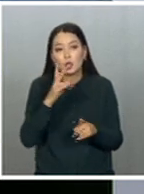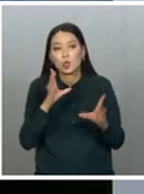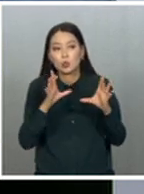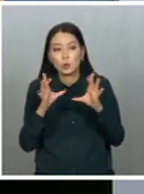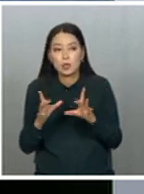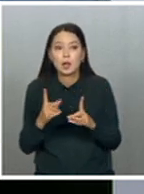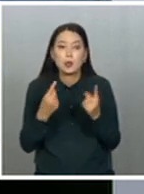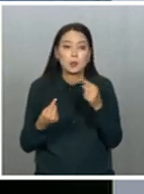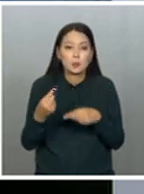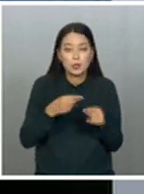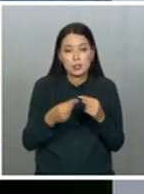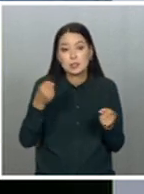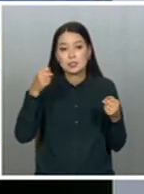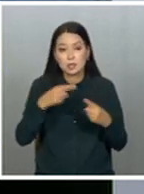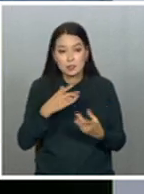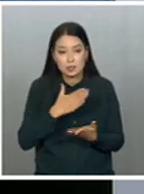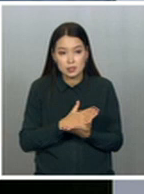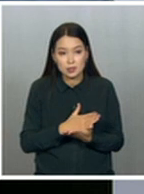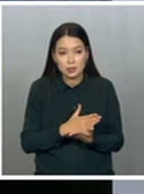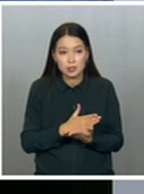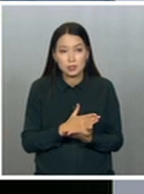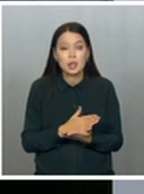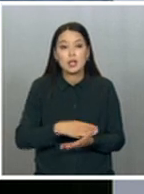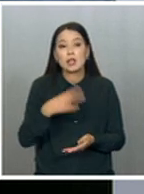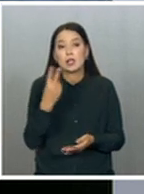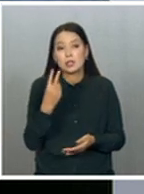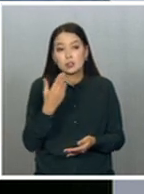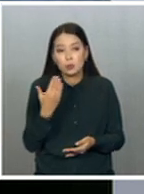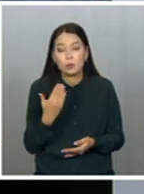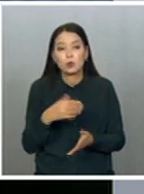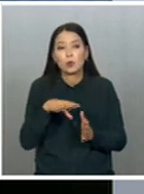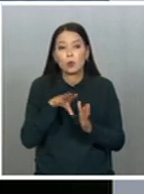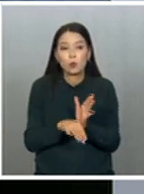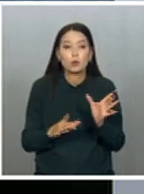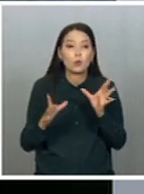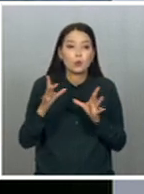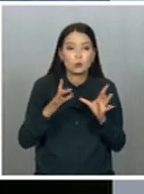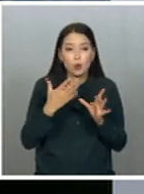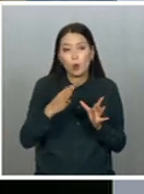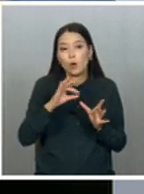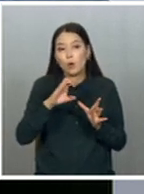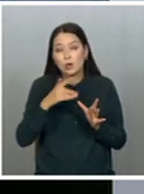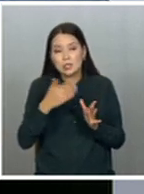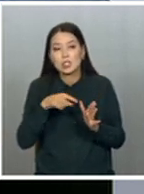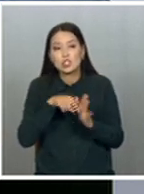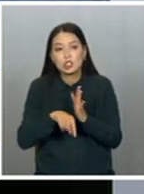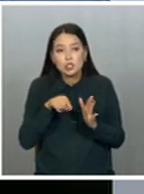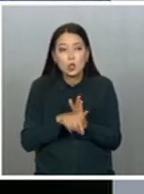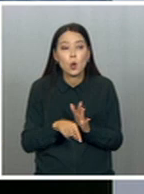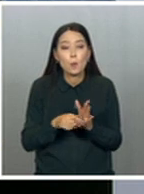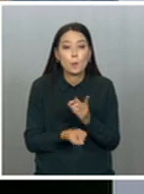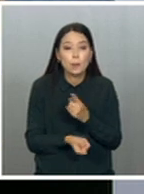бір-бірімен сәйкестендіресіз. Екінші қондырма дөңгелектің ойысының ішкі бөлігінде пайда